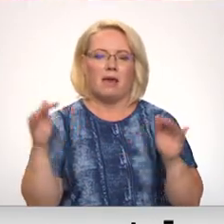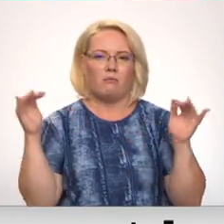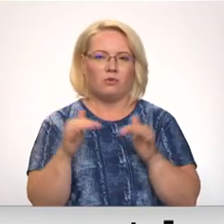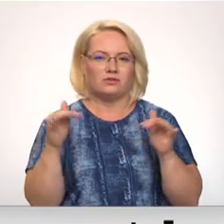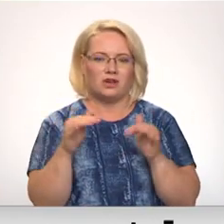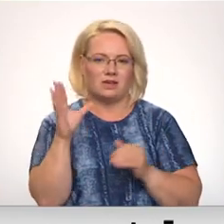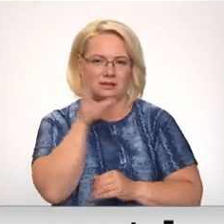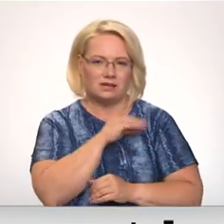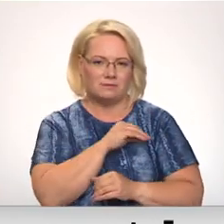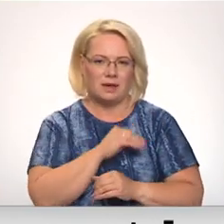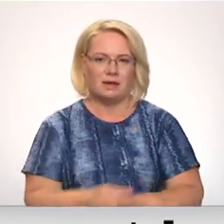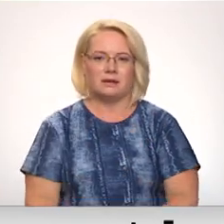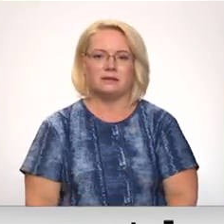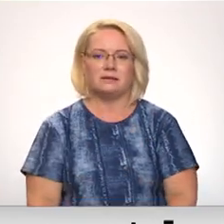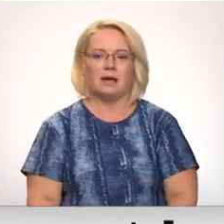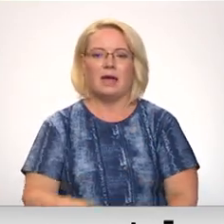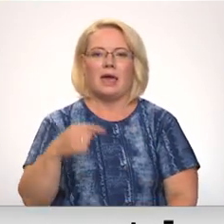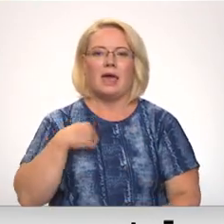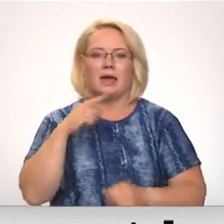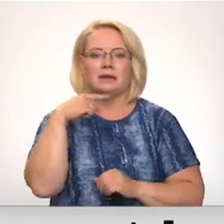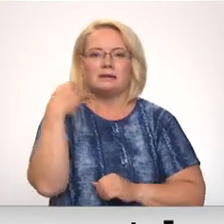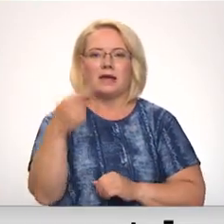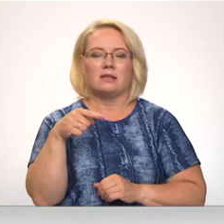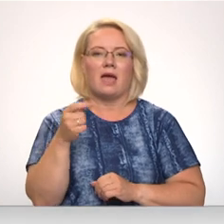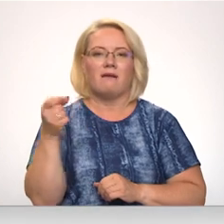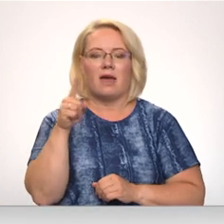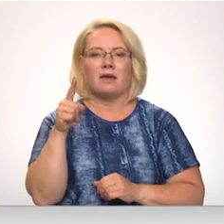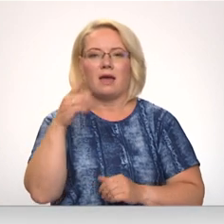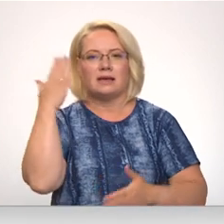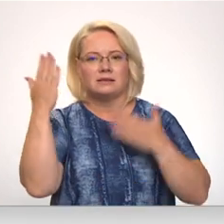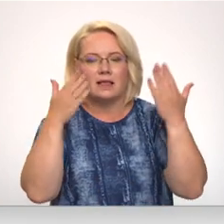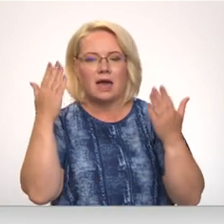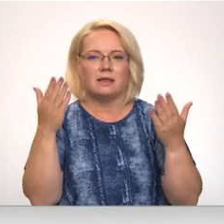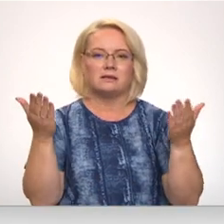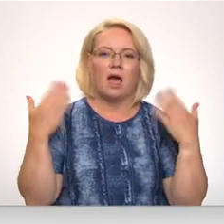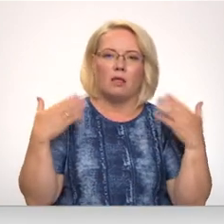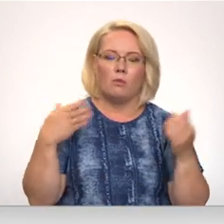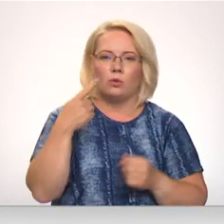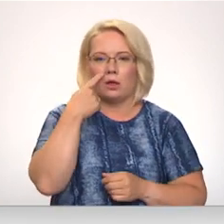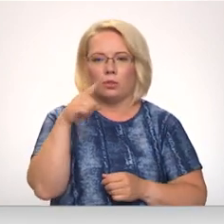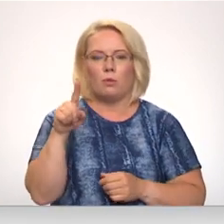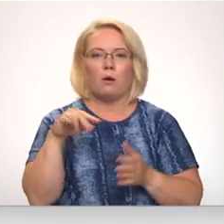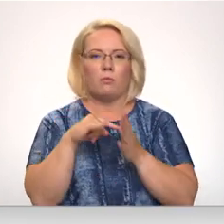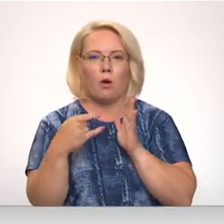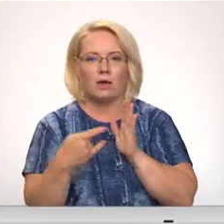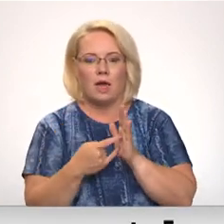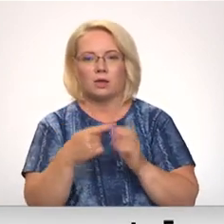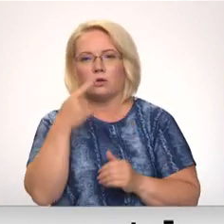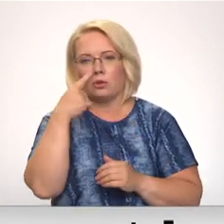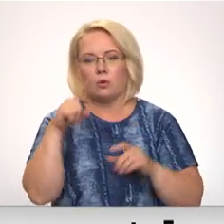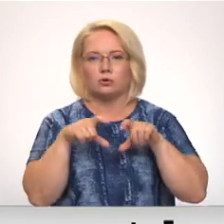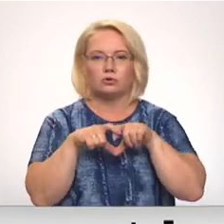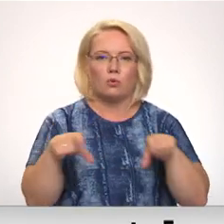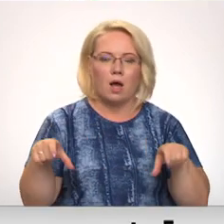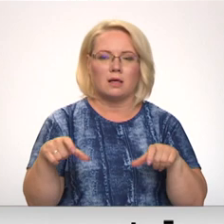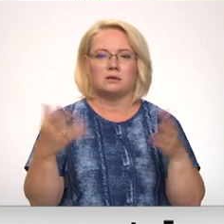pulcēšanās. Es teiktu, vairāk ir izklaides atpūšanās, atpūta no projektiem, atpūta no skolas,